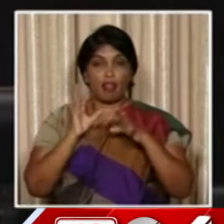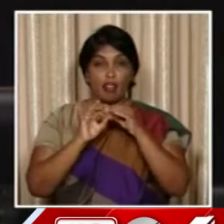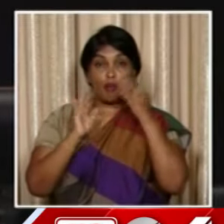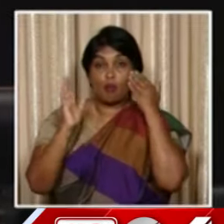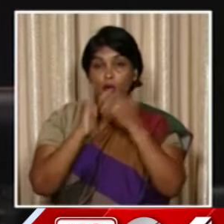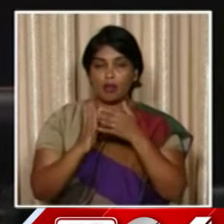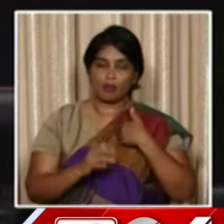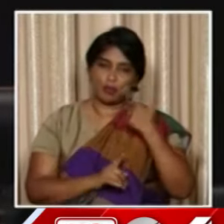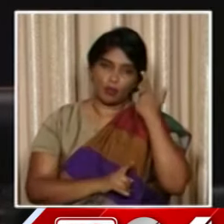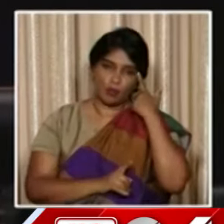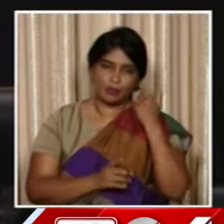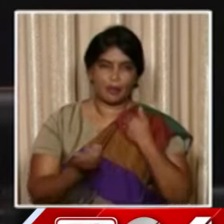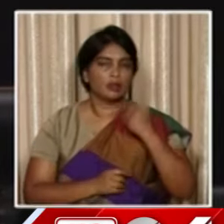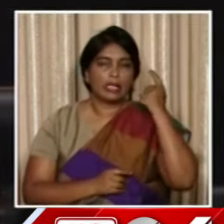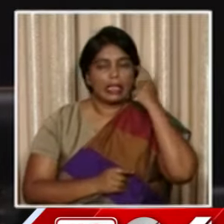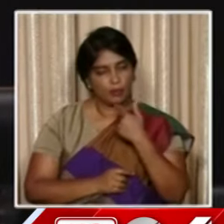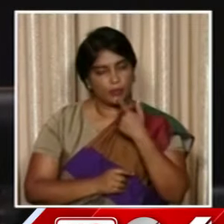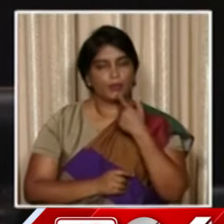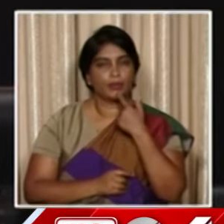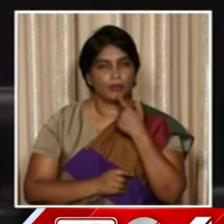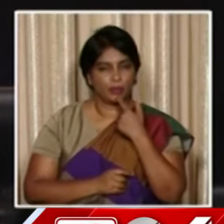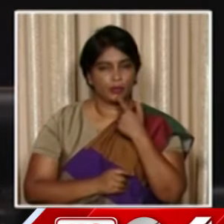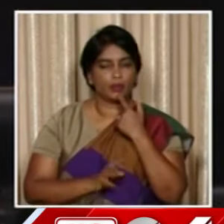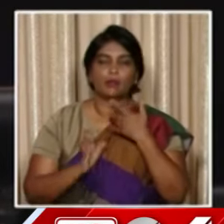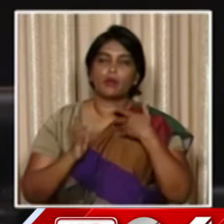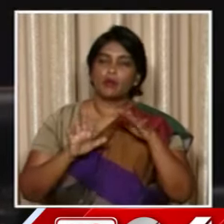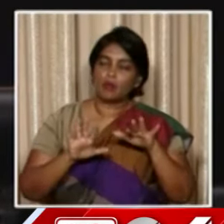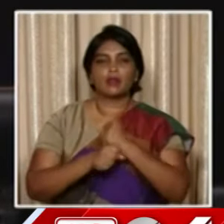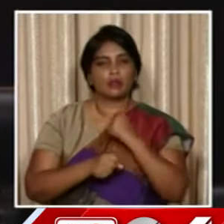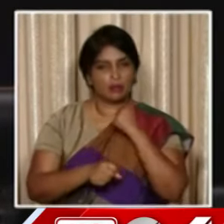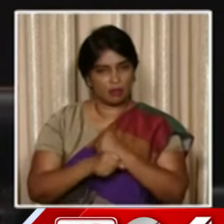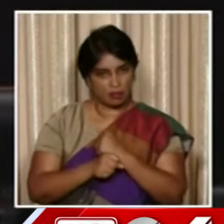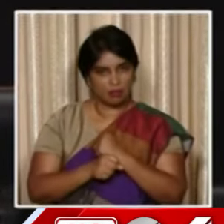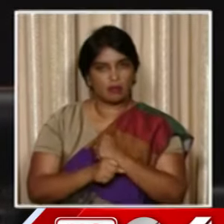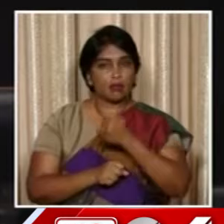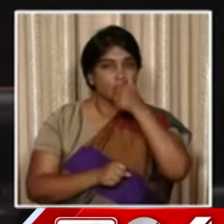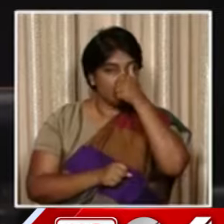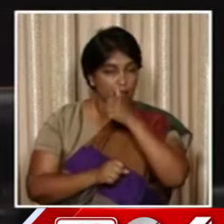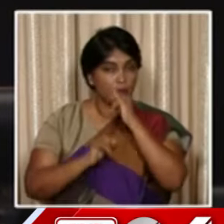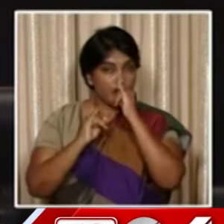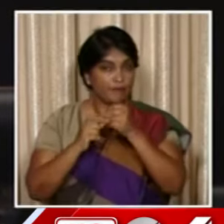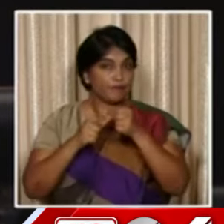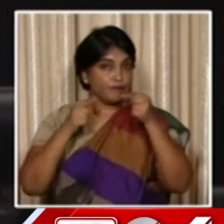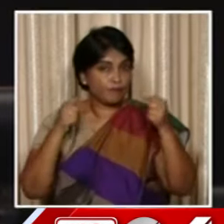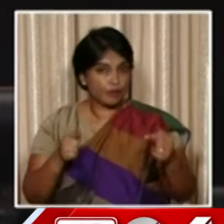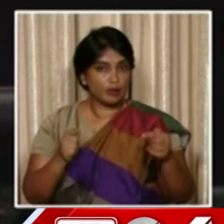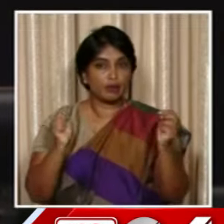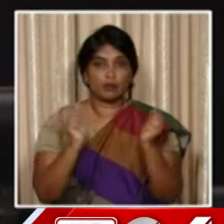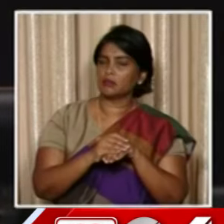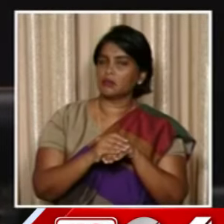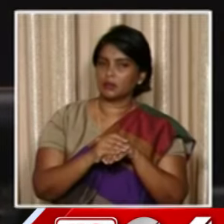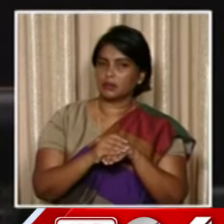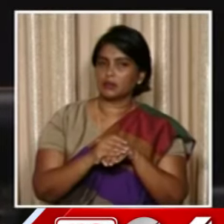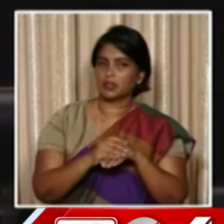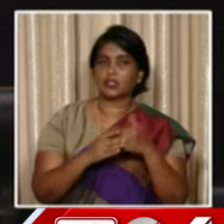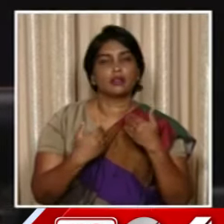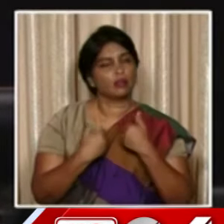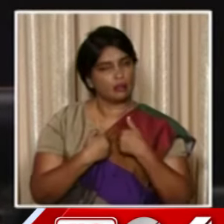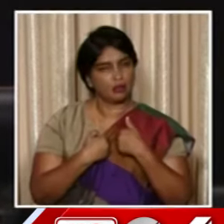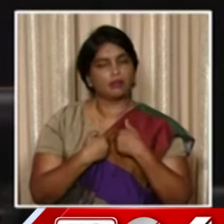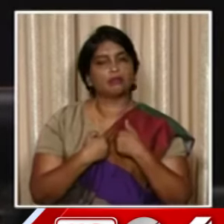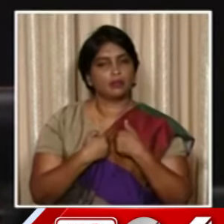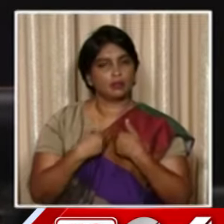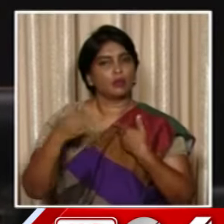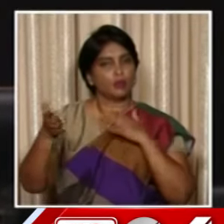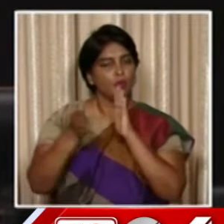හොඳට තේරෙනවා. ඒක අපි බබ්බු නෙවෙයිනේ. ඔව්, ඕනෑම ආණ්ඩුවක් දූෂණයට එරෙහිව ක්‍රියාත්මක වෙනවා නම් අපි ඔවුන්